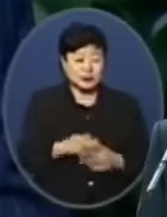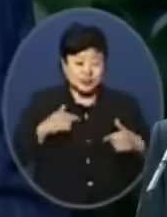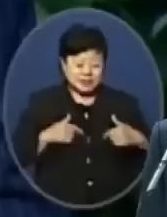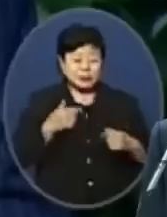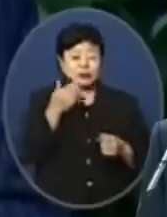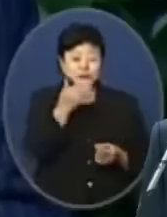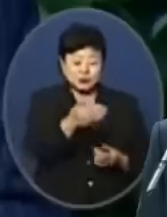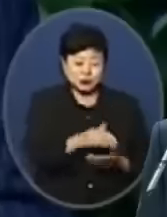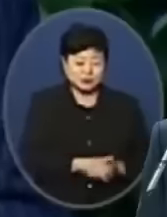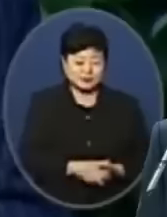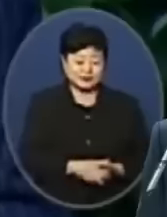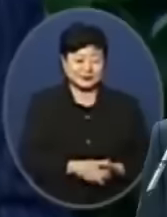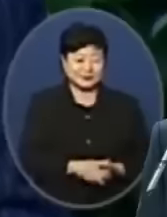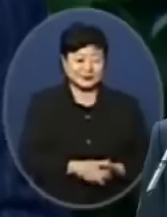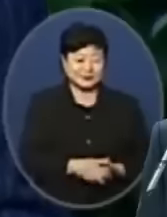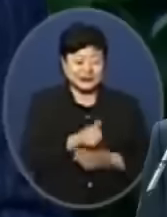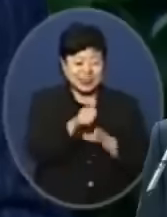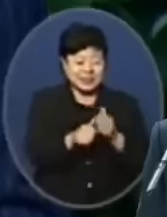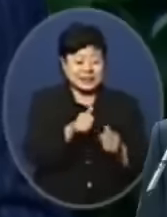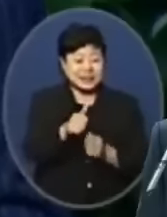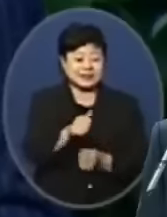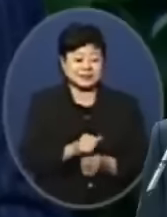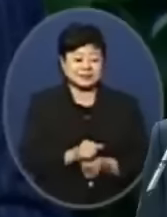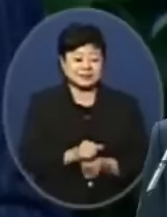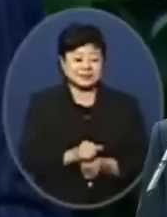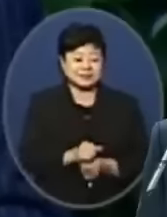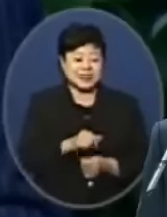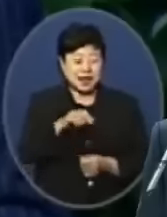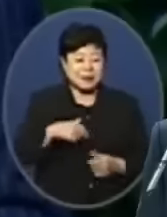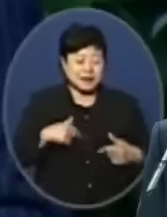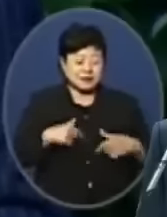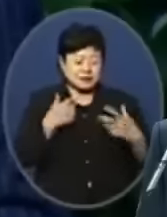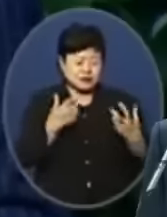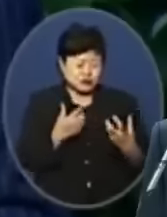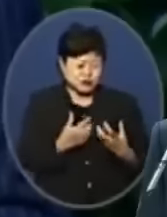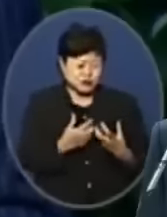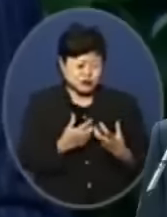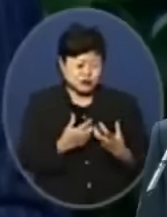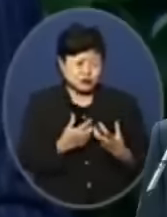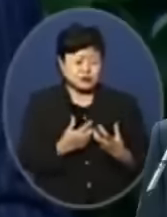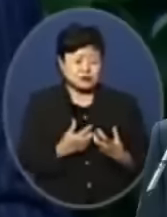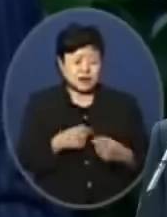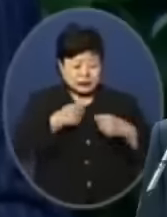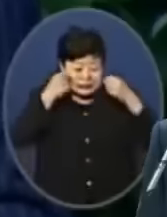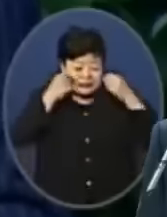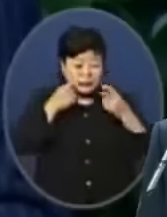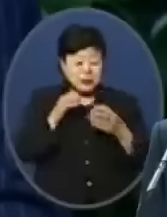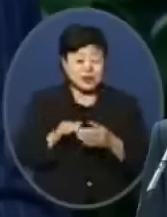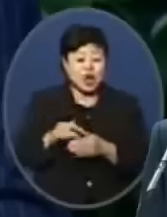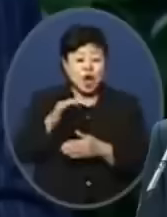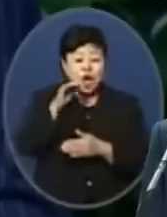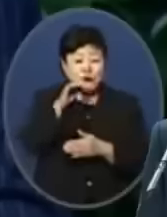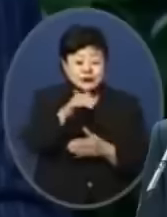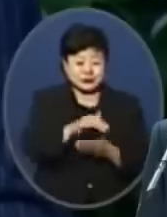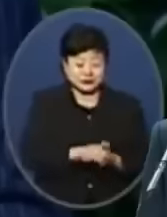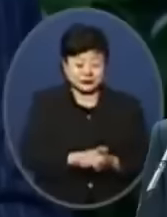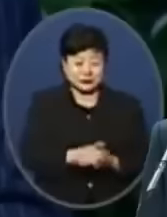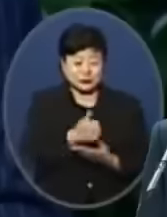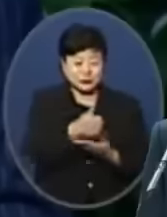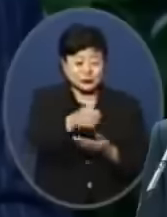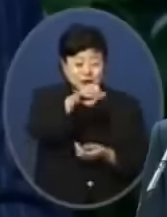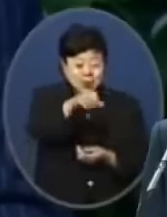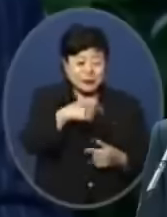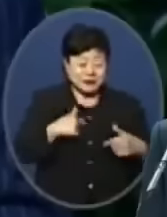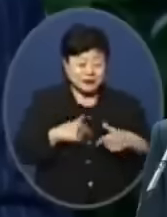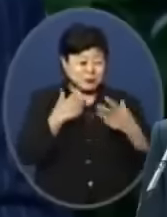기쁨도 갖다 주시는 것입니다. 하나님 앞에는 기쁨이 충만하고 그 오른편에는 즐거움이 넘친다. 그 말씀도 주님